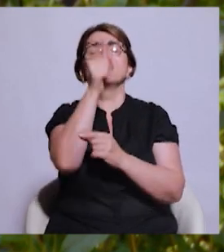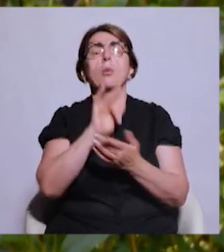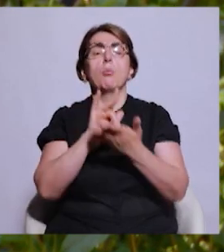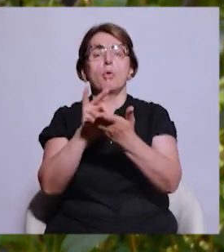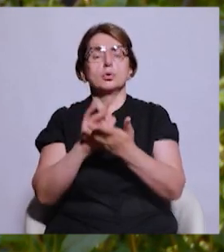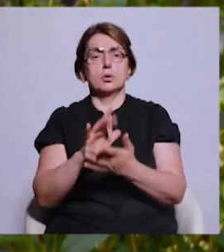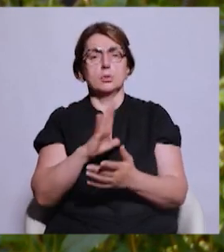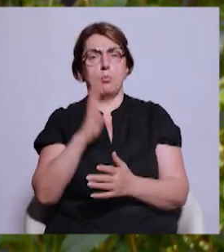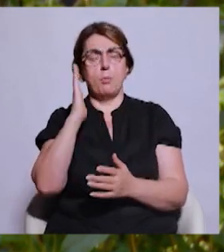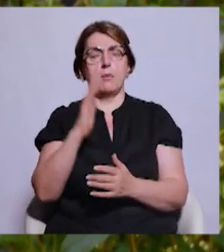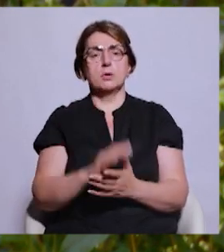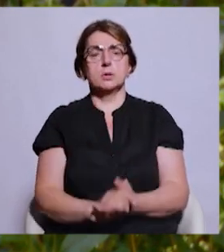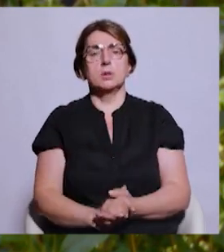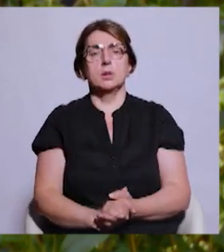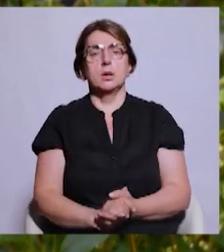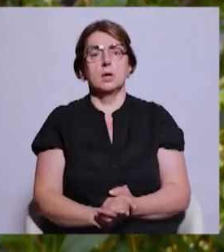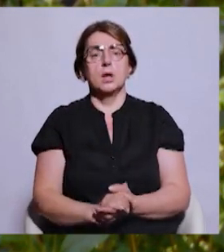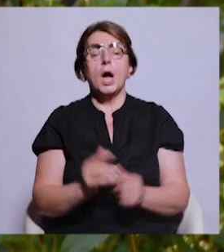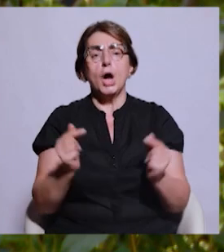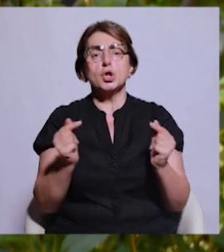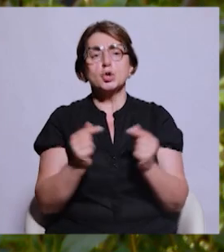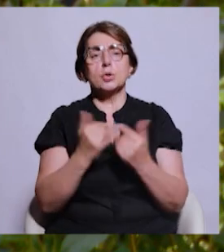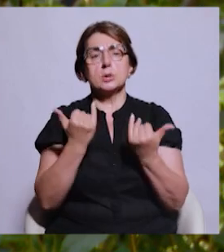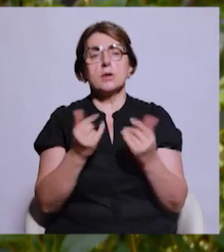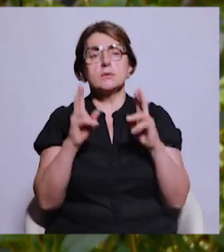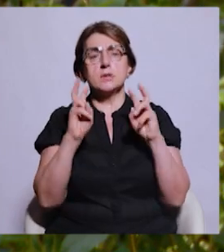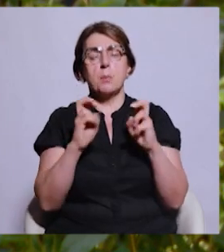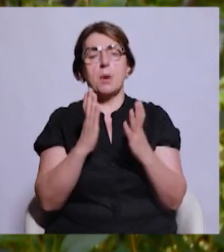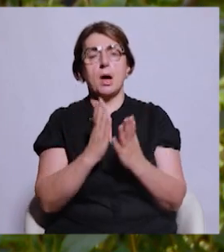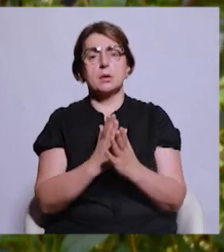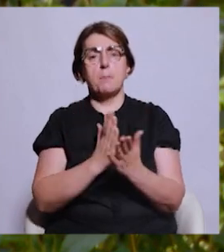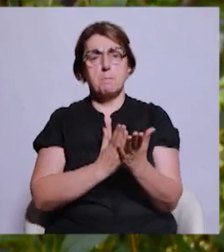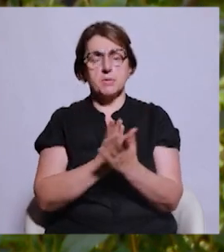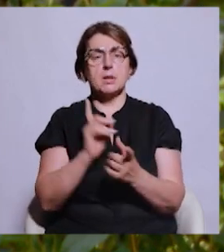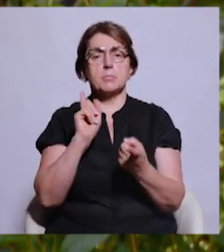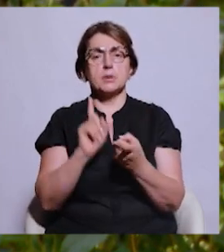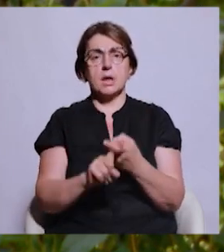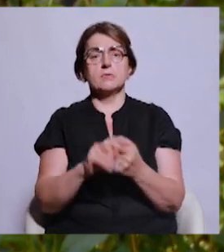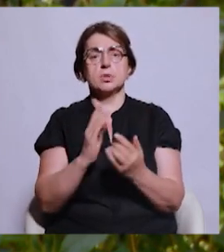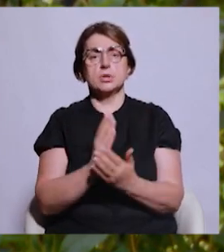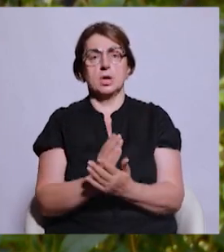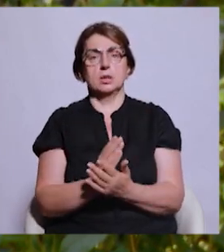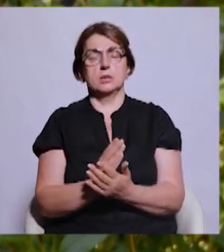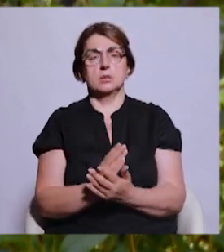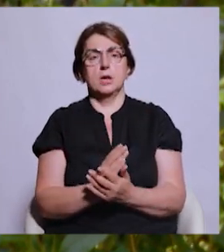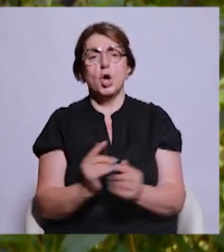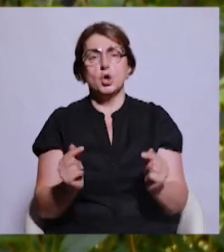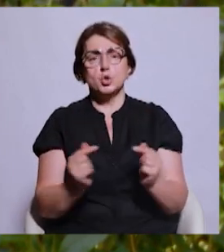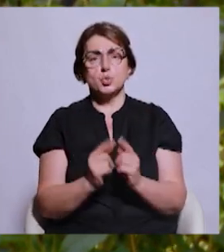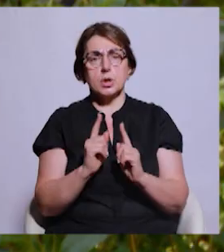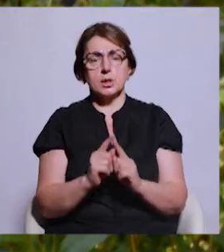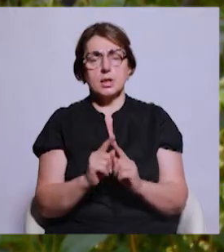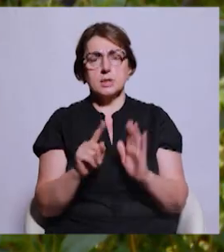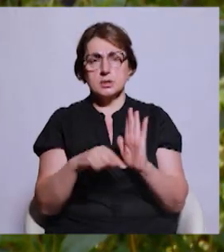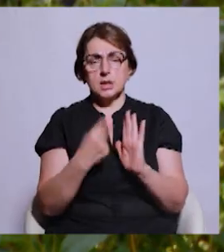და შორეულ მოგზაურობებშიც მომავალში. აი, სწორედ დღევანდელი გაკვეთილის თემა პირდაპირ კავშირშია